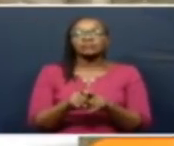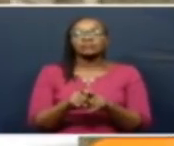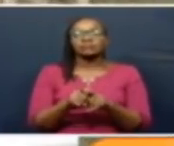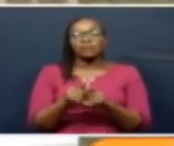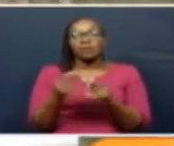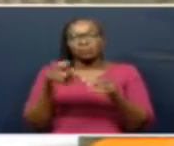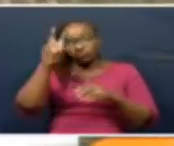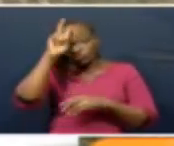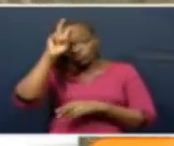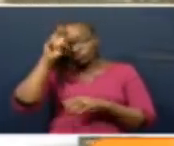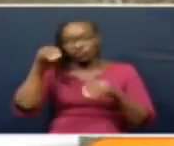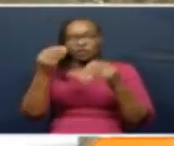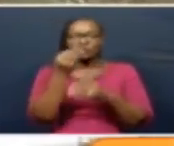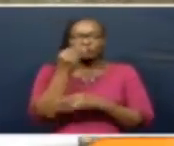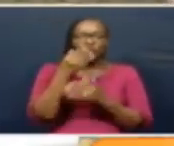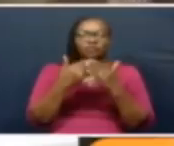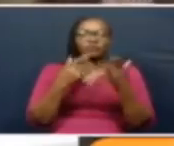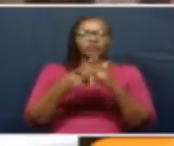kung'oa nanga.